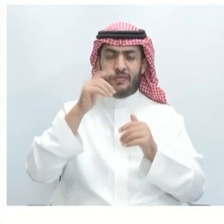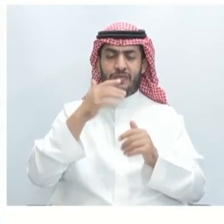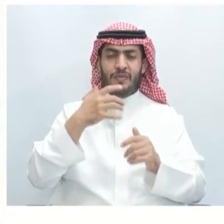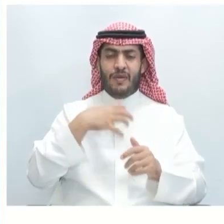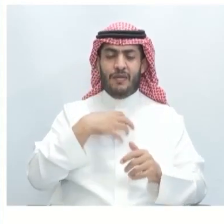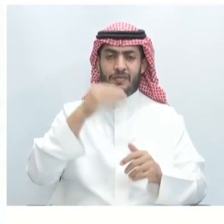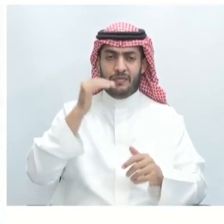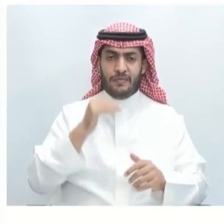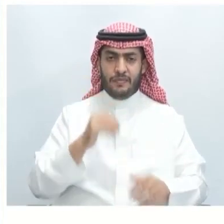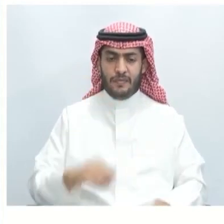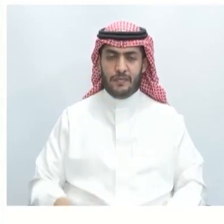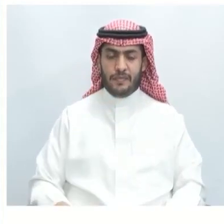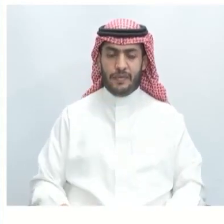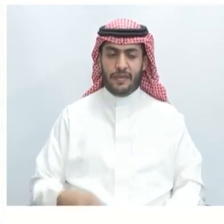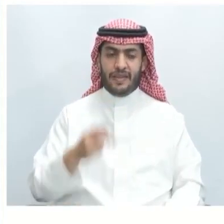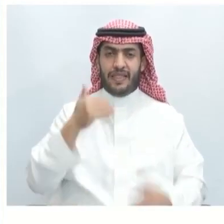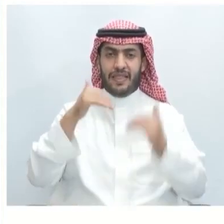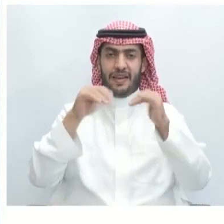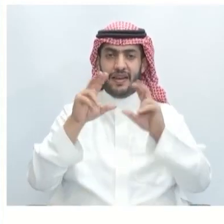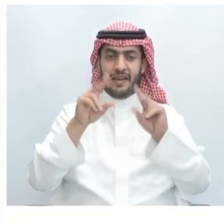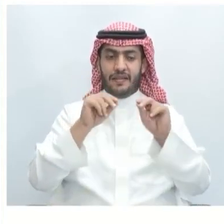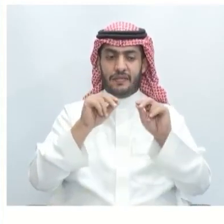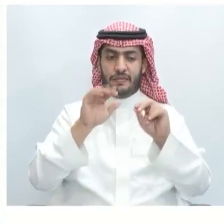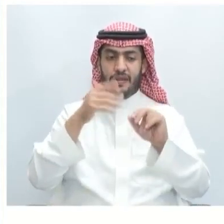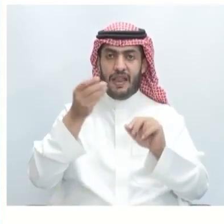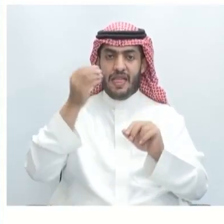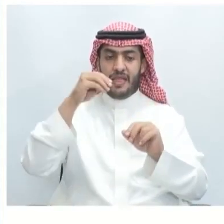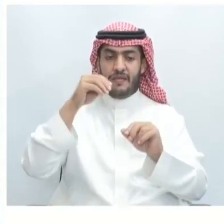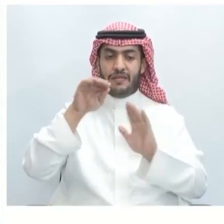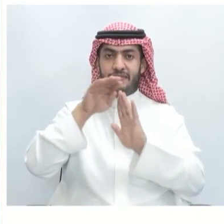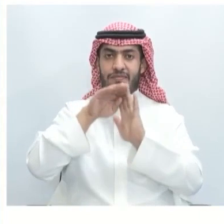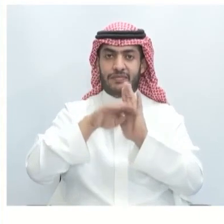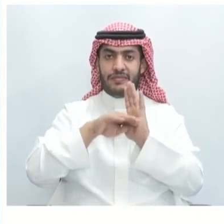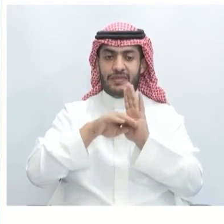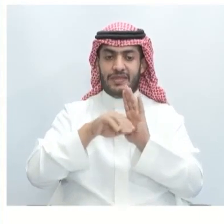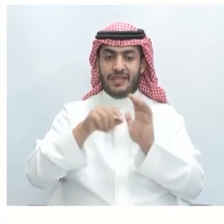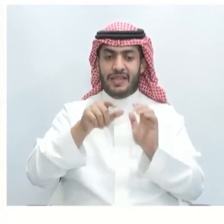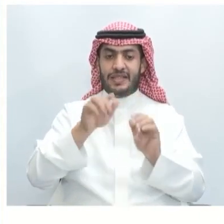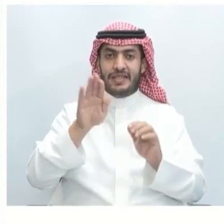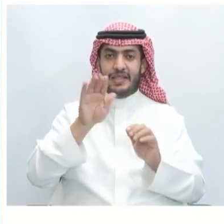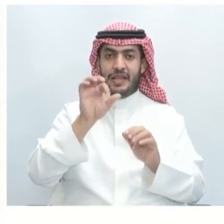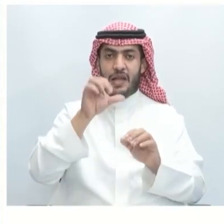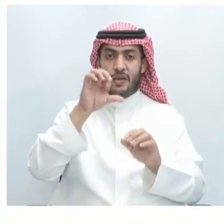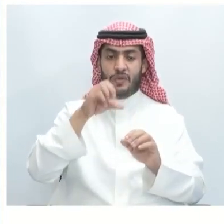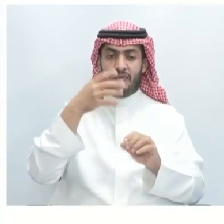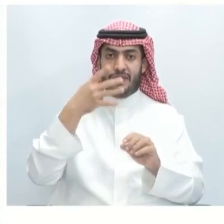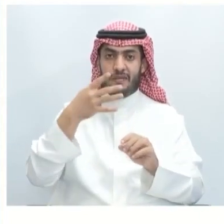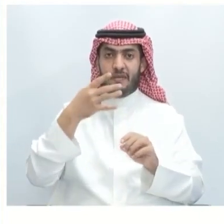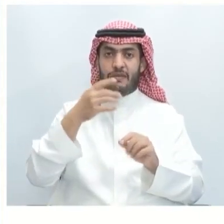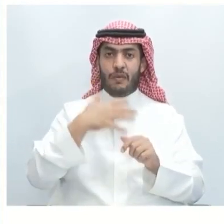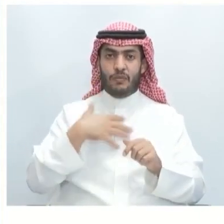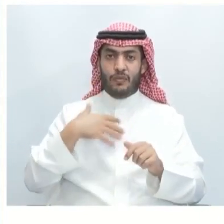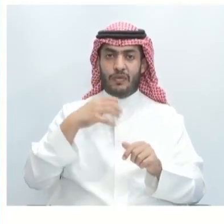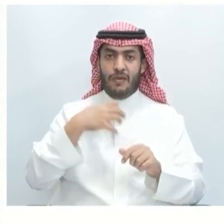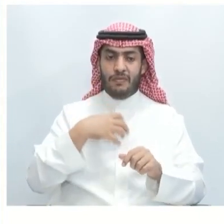المتشائم المنخفض نلاحظ بنفس الطريقه بالاضافه ومن ثم نضيف ضيف هذه السيناريوهات واذا اردنا الحذف لدينا ايقونه الحذف كذلك اذا